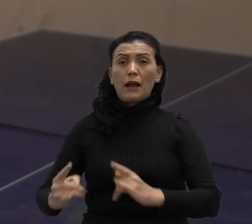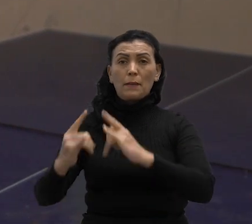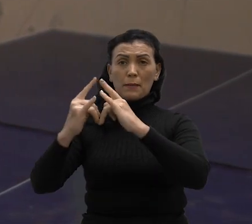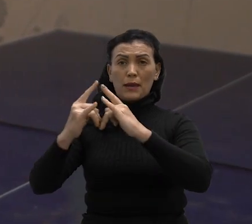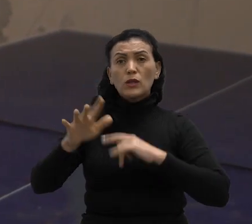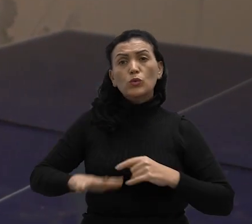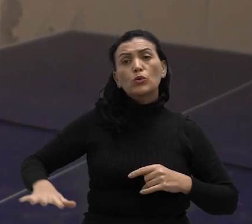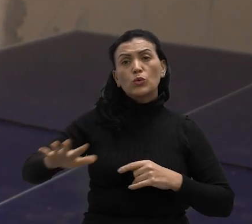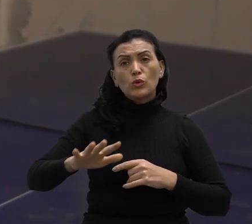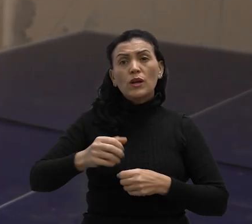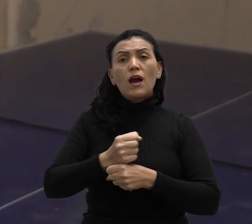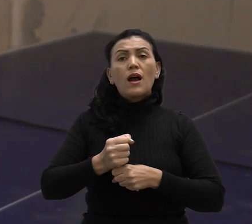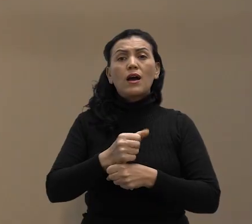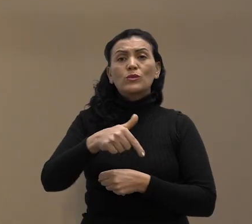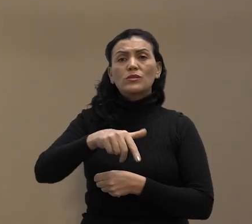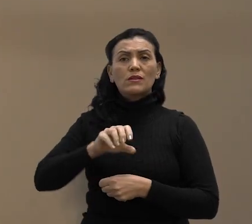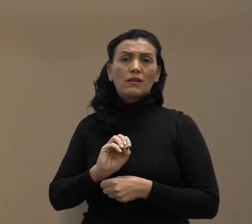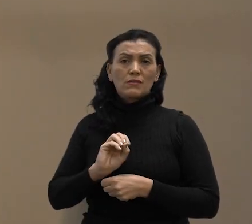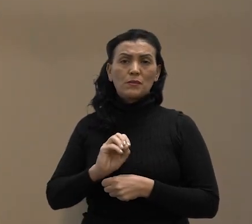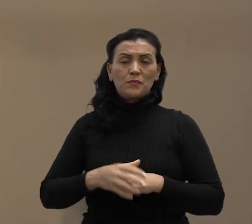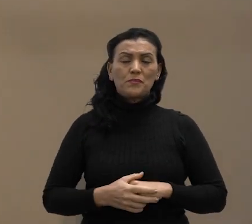في السبعينات هدوا المخيم جبالي